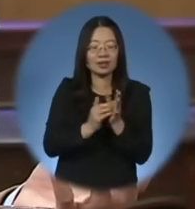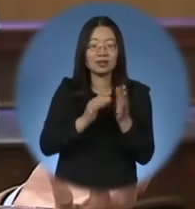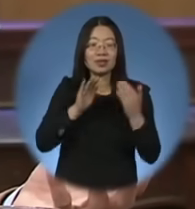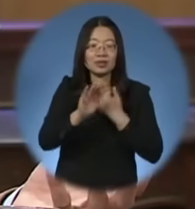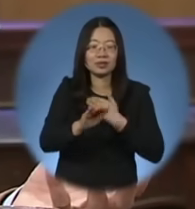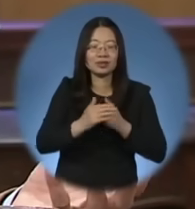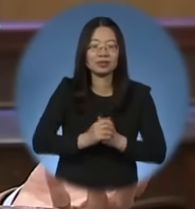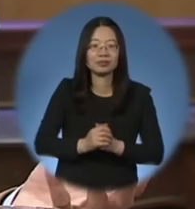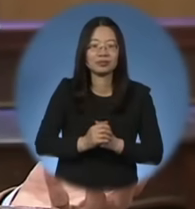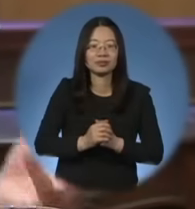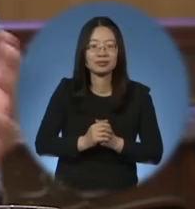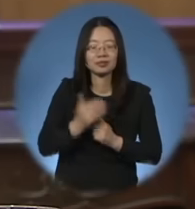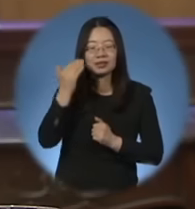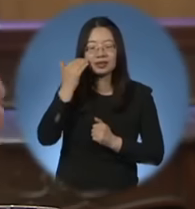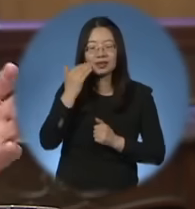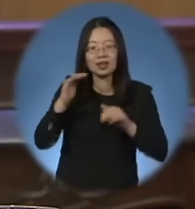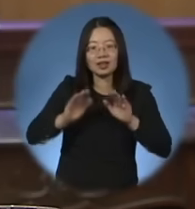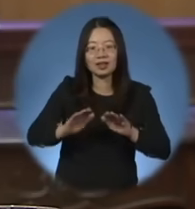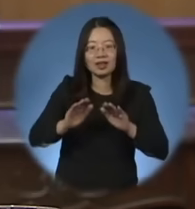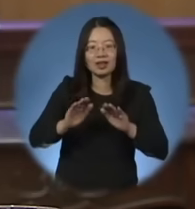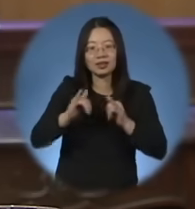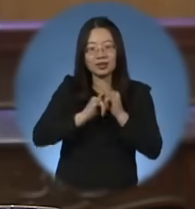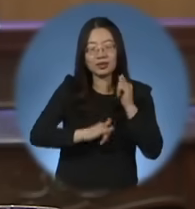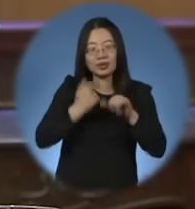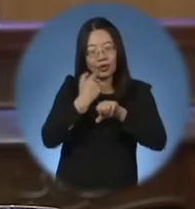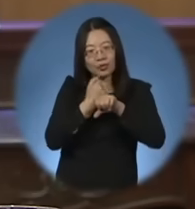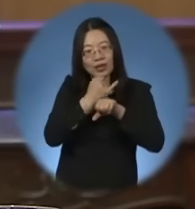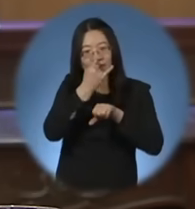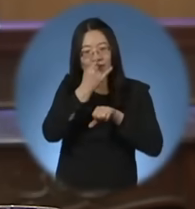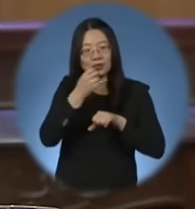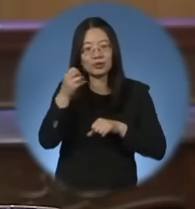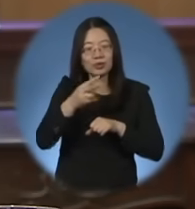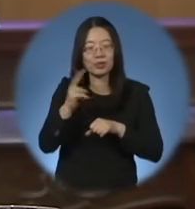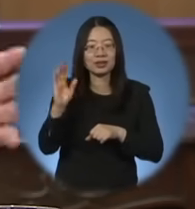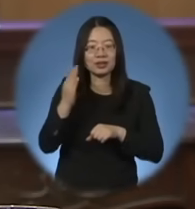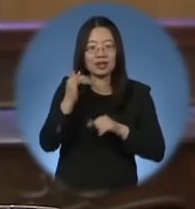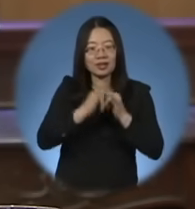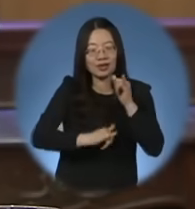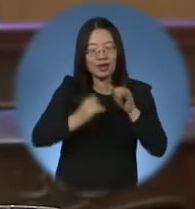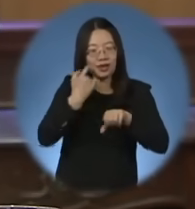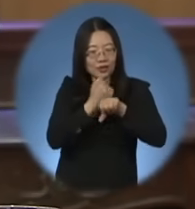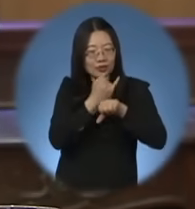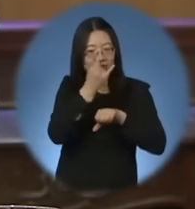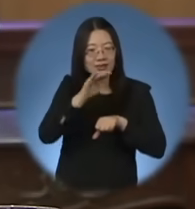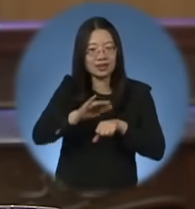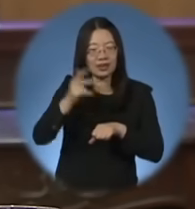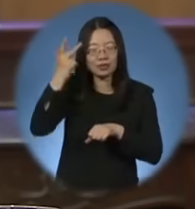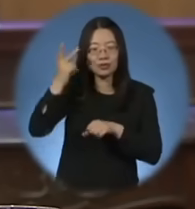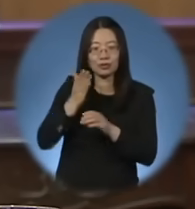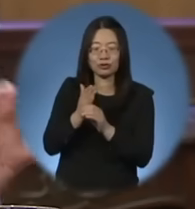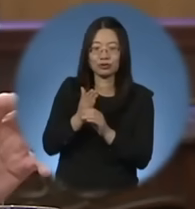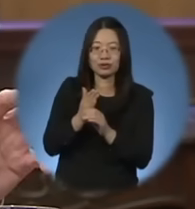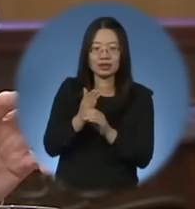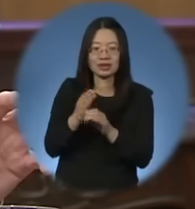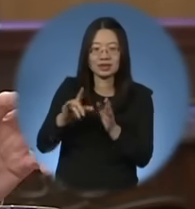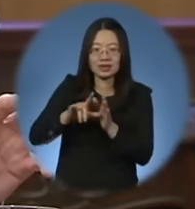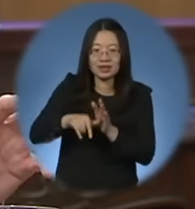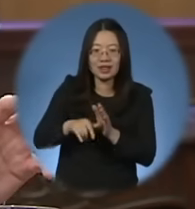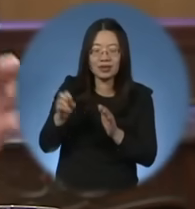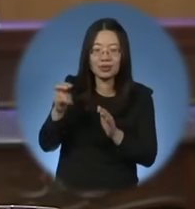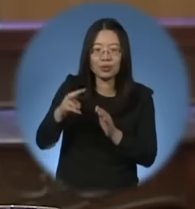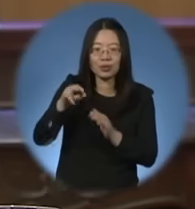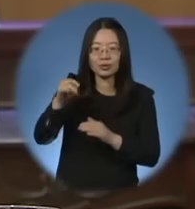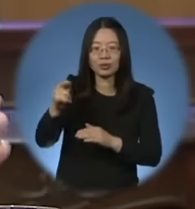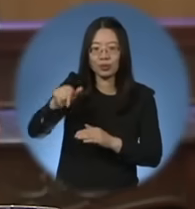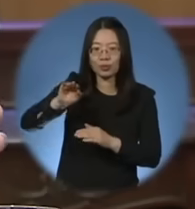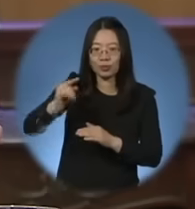하시면서 그 한국의 뭐 현대사를 연구하 수도 있고 근대사를 하실 수도 있는데 조선 중기